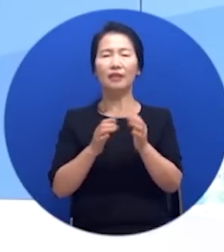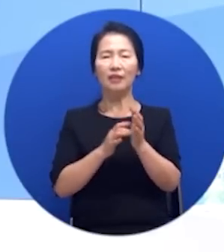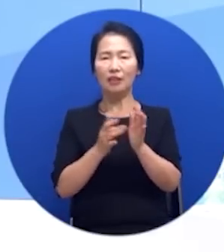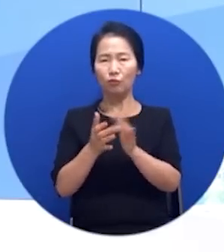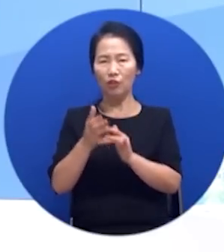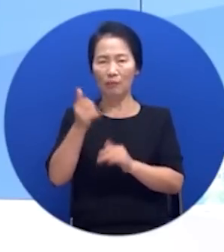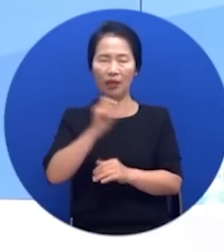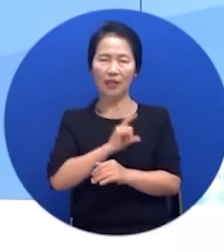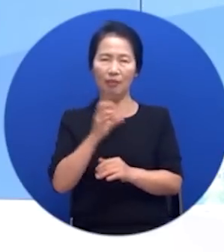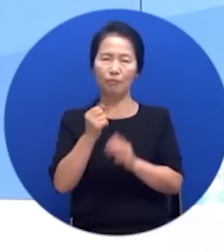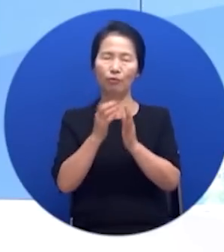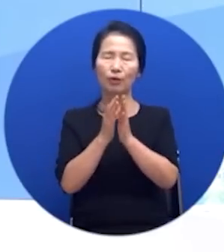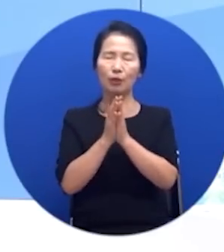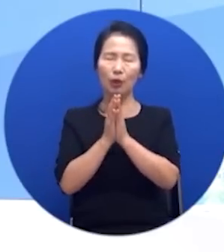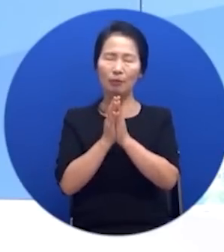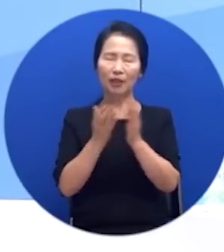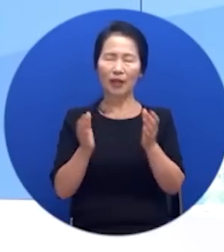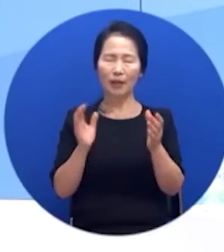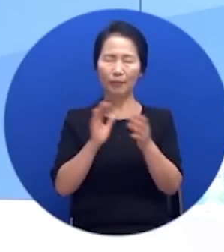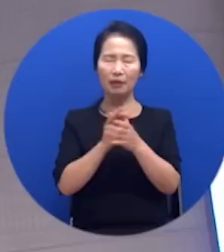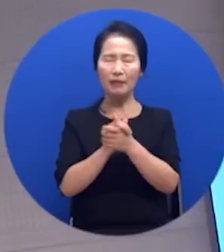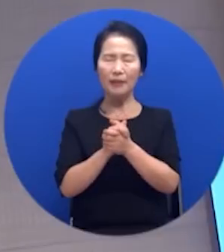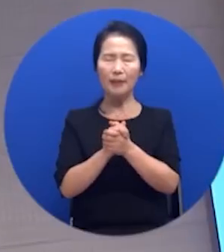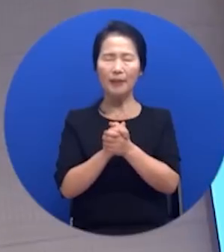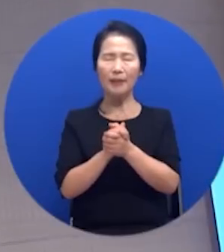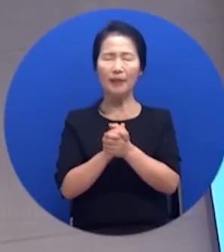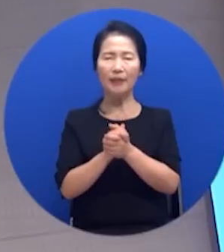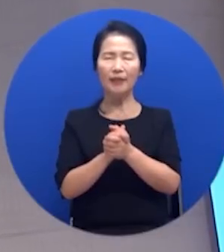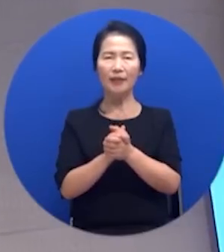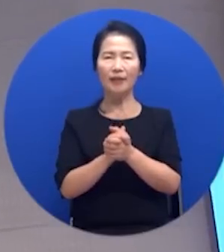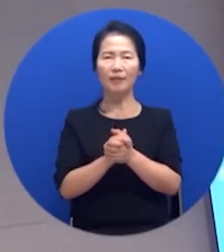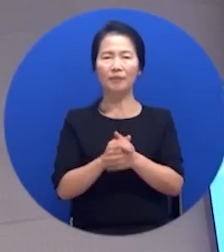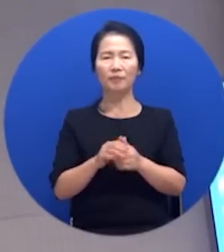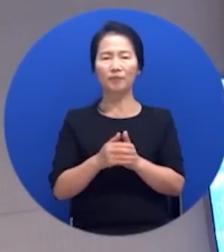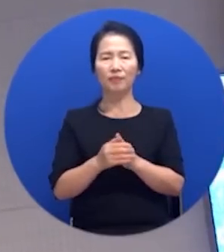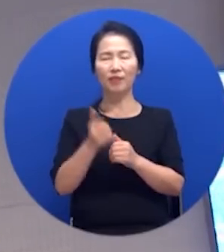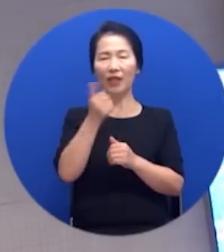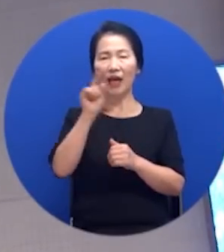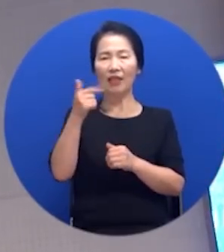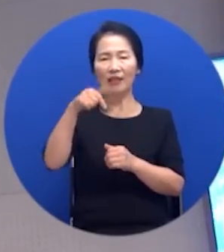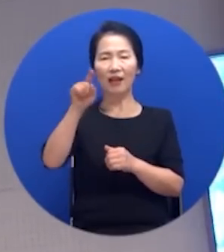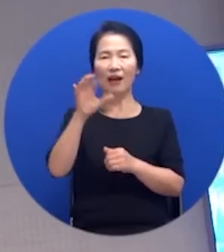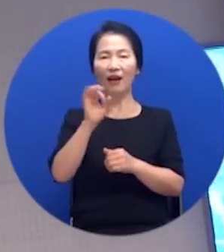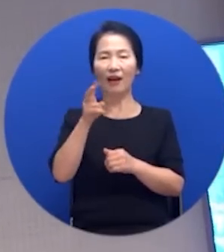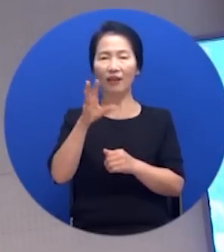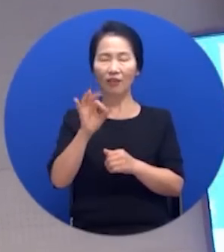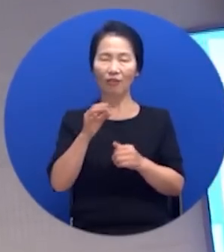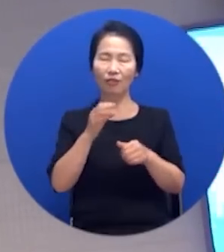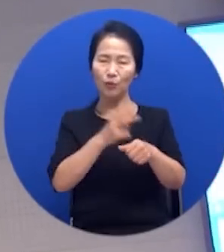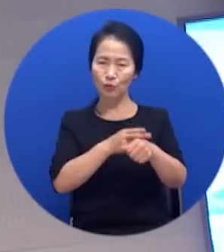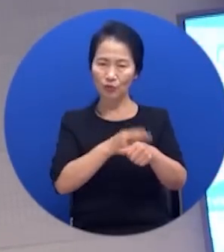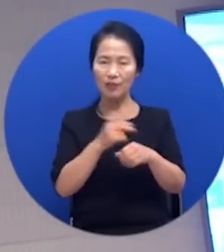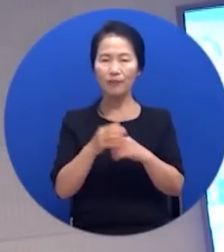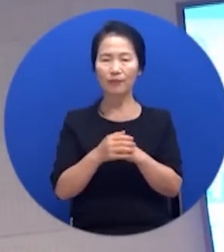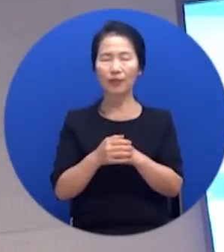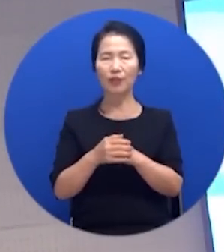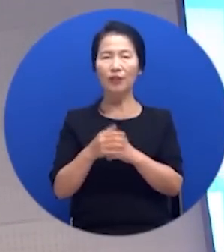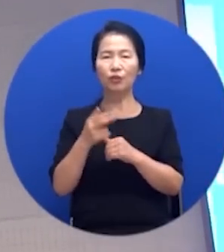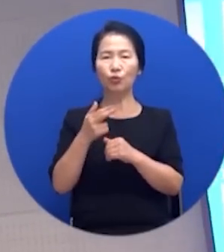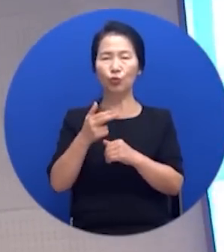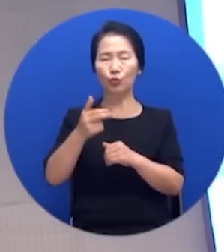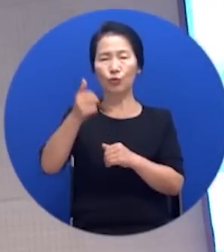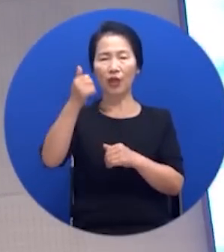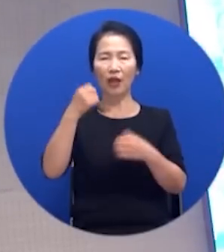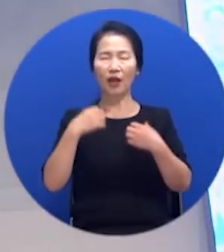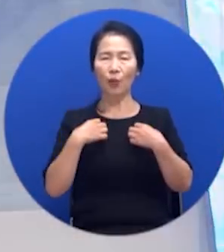이름으로 기도합니다. 아멘. 다음은 한가영 교수님께서 주의 옷자락을 만지며